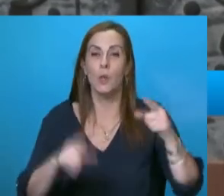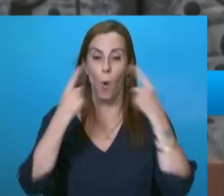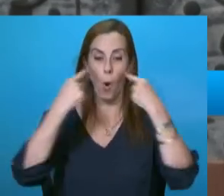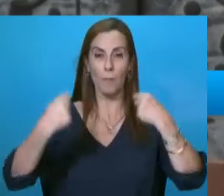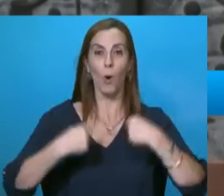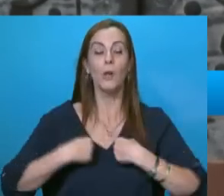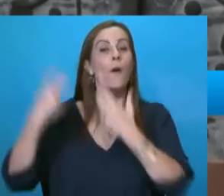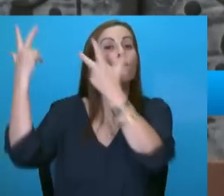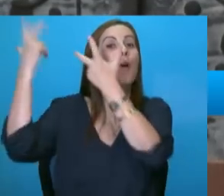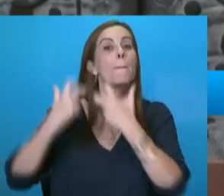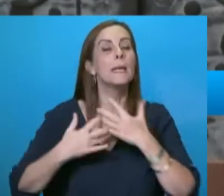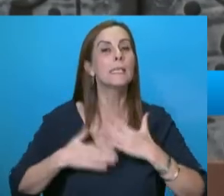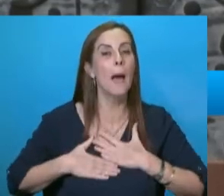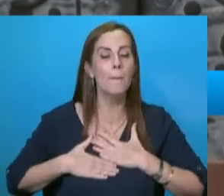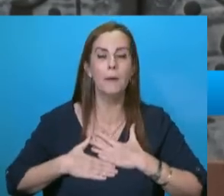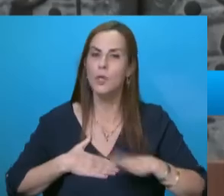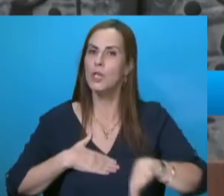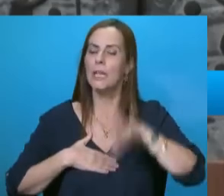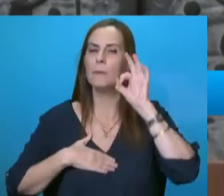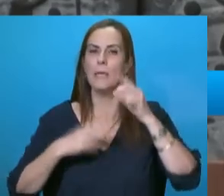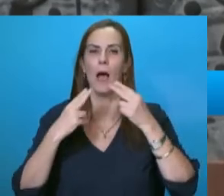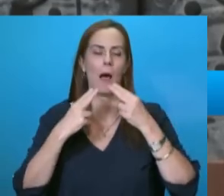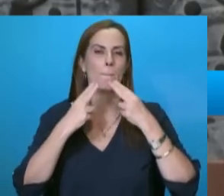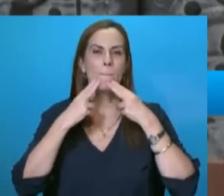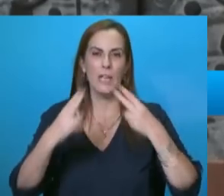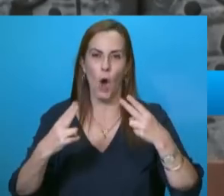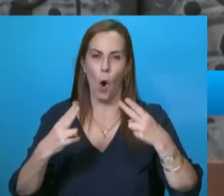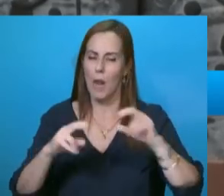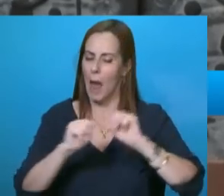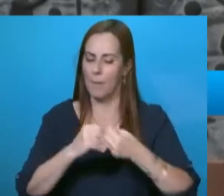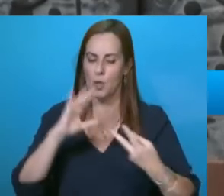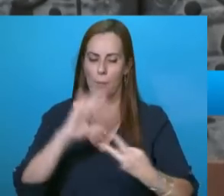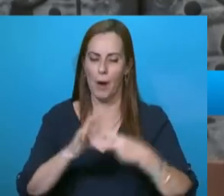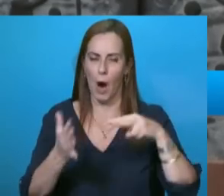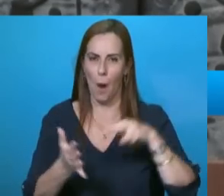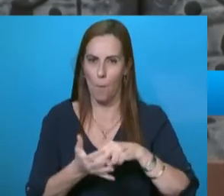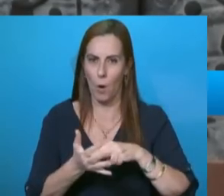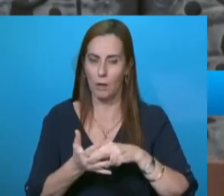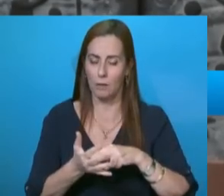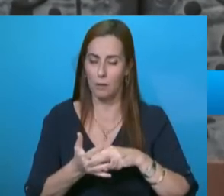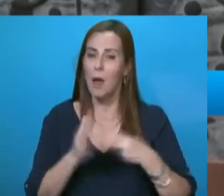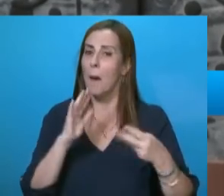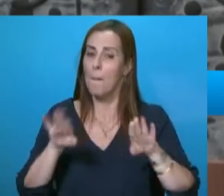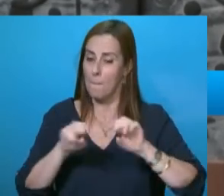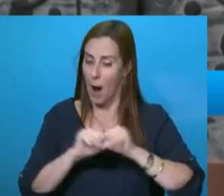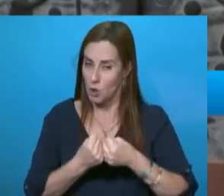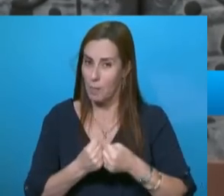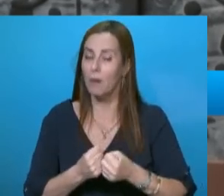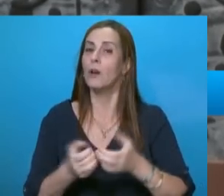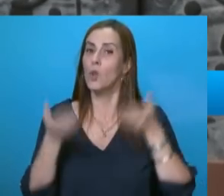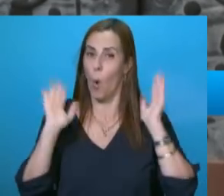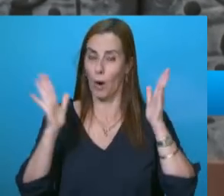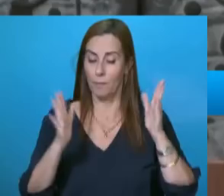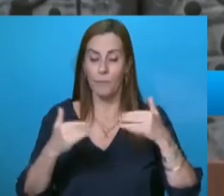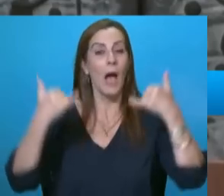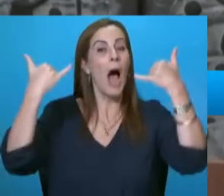בציפייה להוציא את ישראל מהמשבר הפוליטי החמור בו אנו נמצאים, בדיוק כפי שאמרת, אדוני הנשיא. בשעה